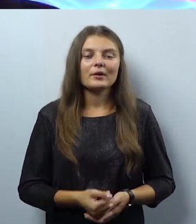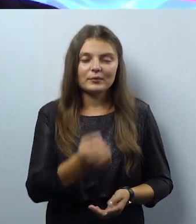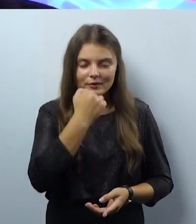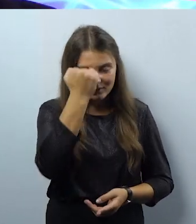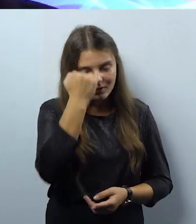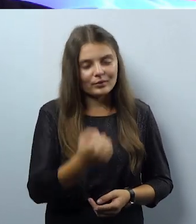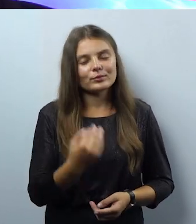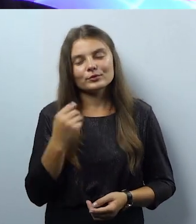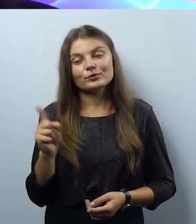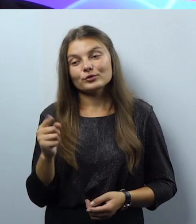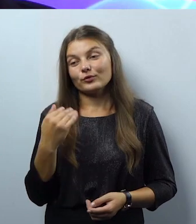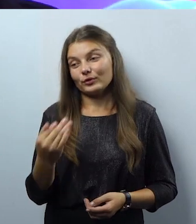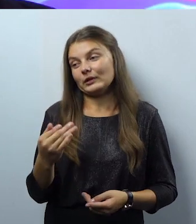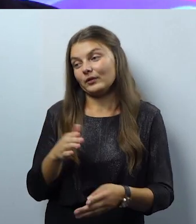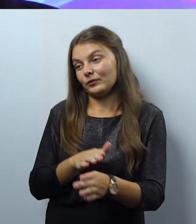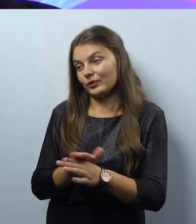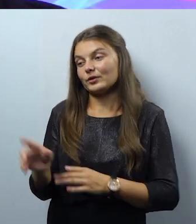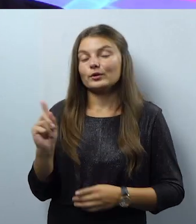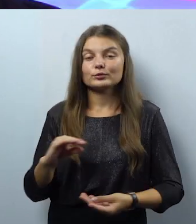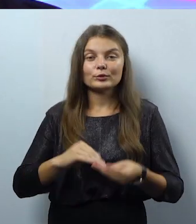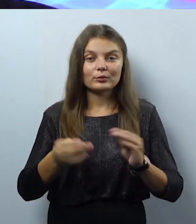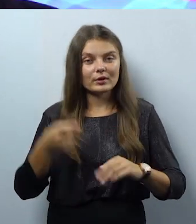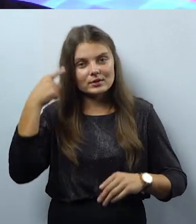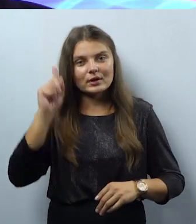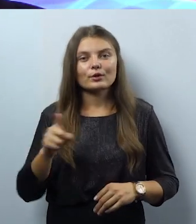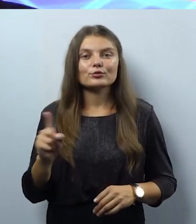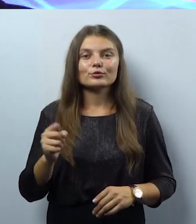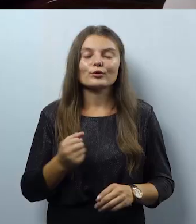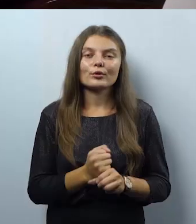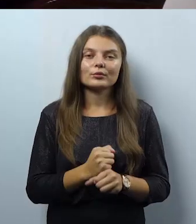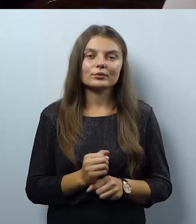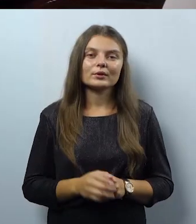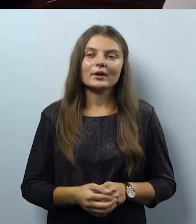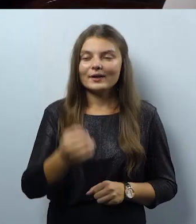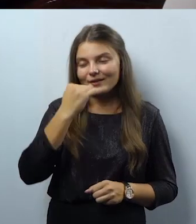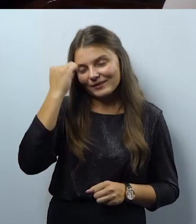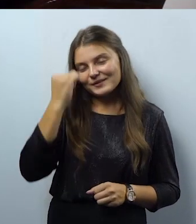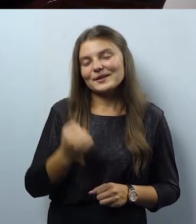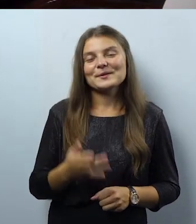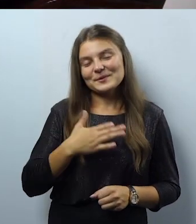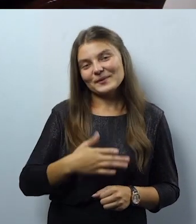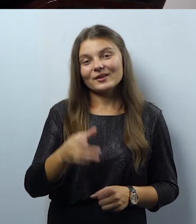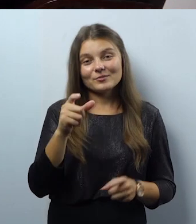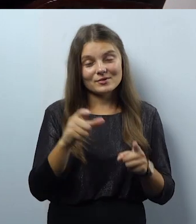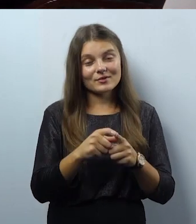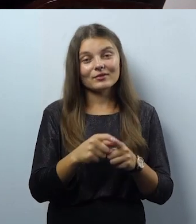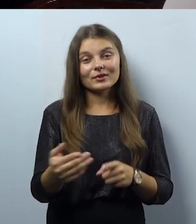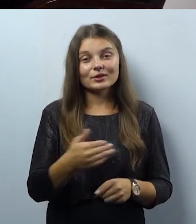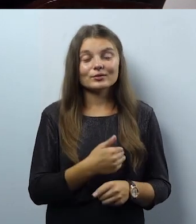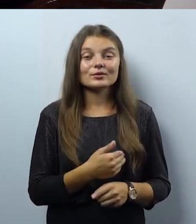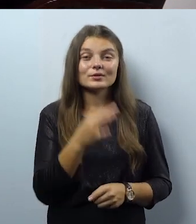це поборолась, зробила і знає, що робити далі. Це саме важливе. Ну, я дякую, звичайно, за такі слова, але